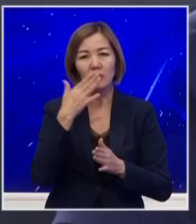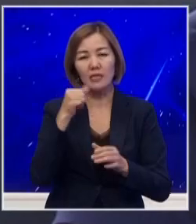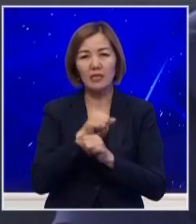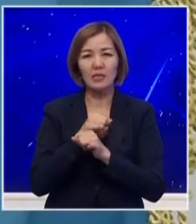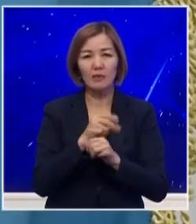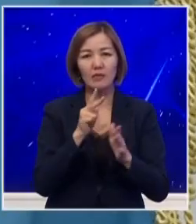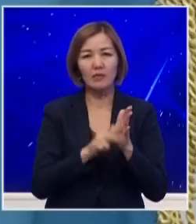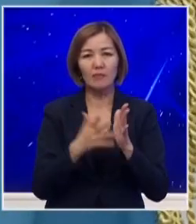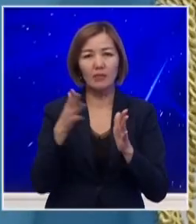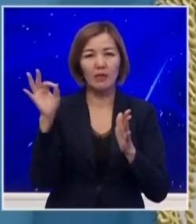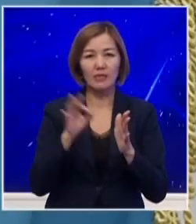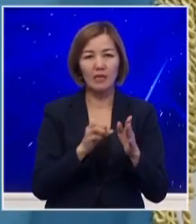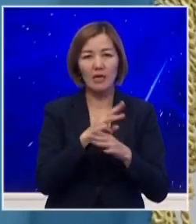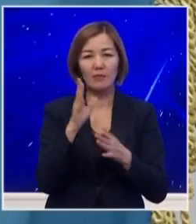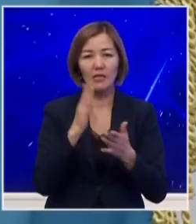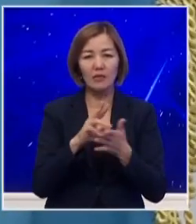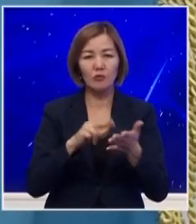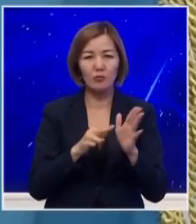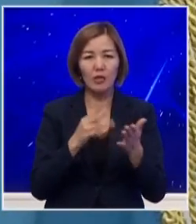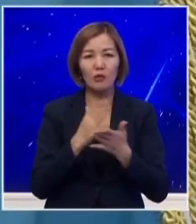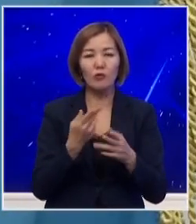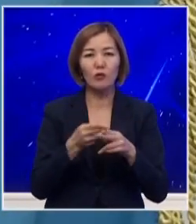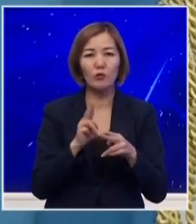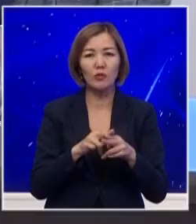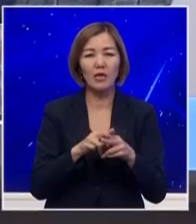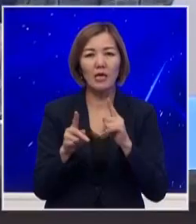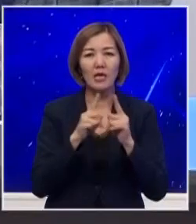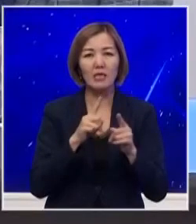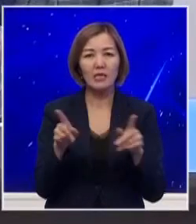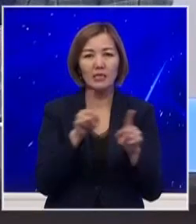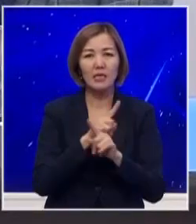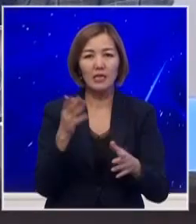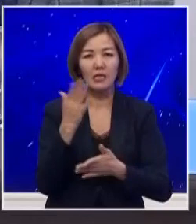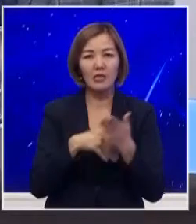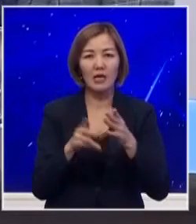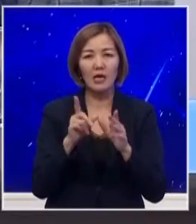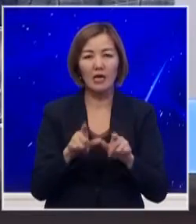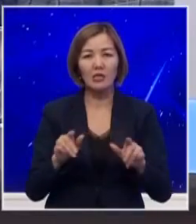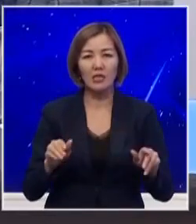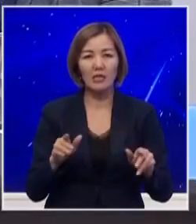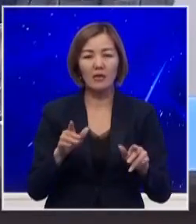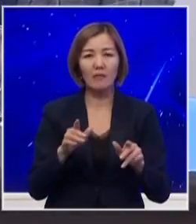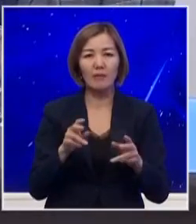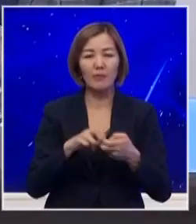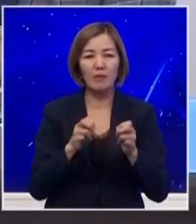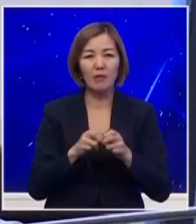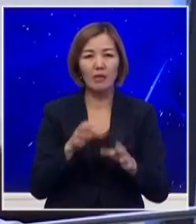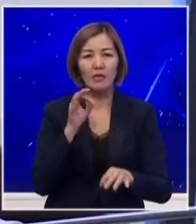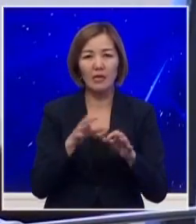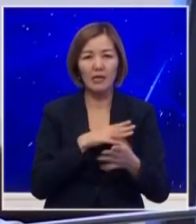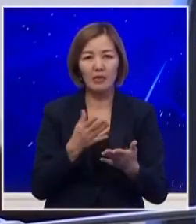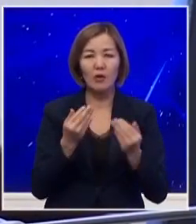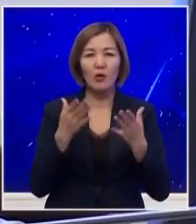оқушылардың 85% қамтылады деп жоспарлануда. Сондай-ақ кеңесте ерекше қажеттіліктері бар адамдардың проблемалары